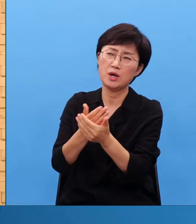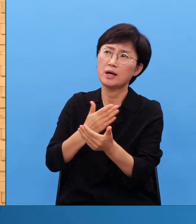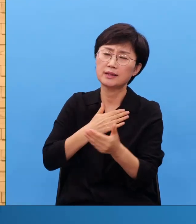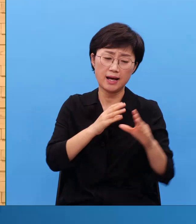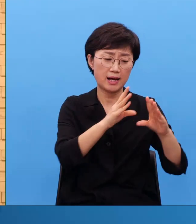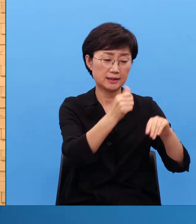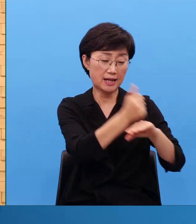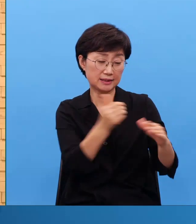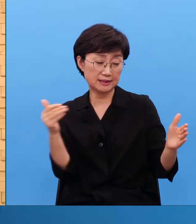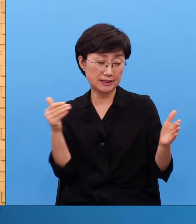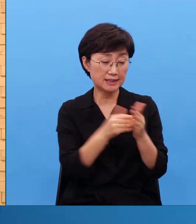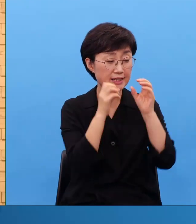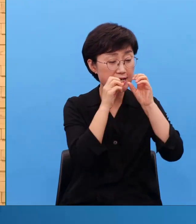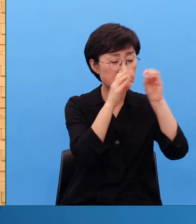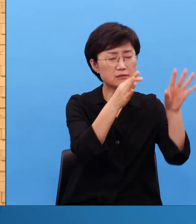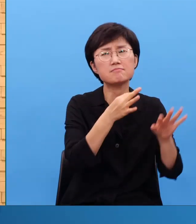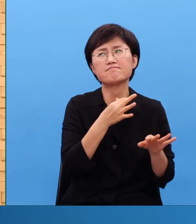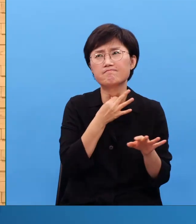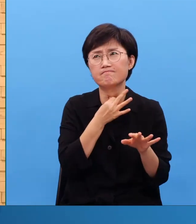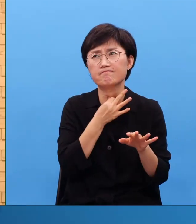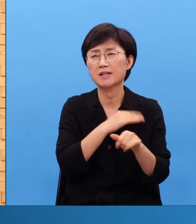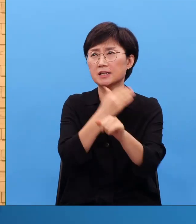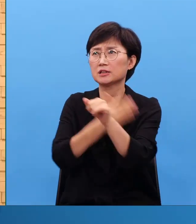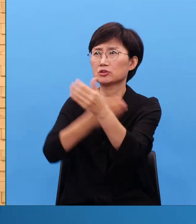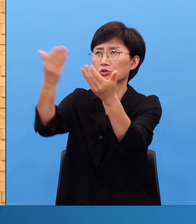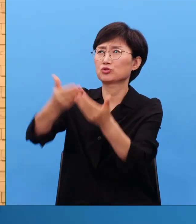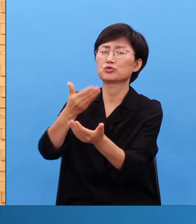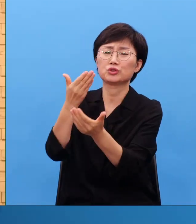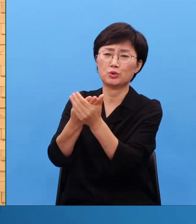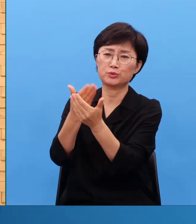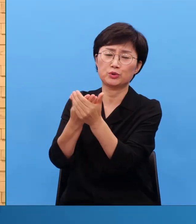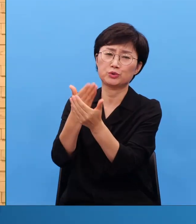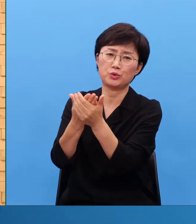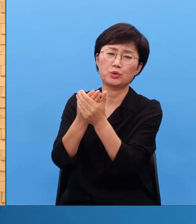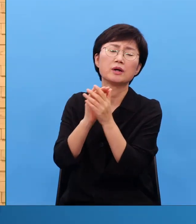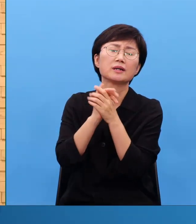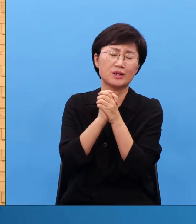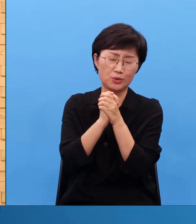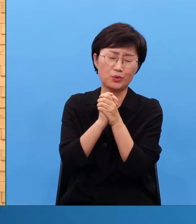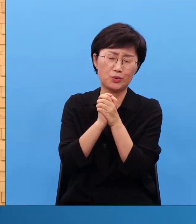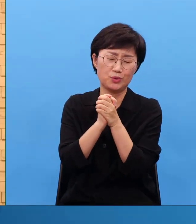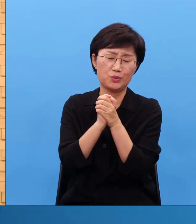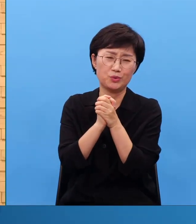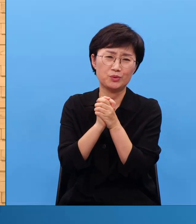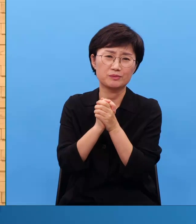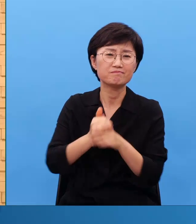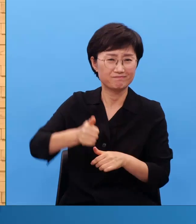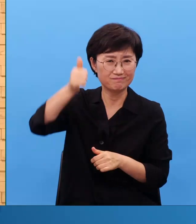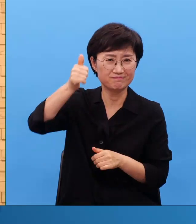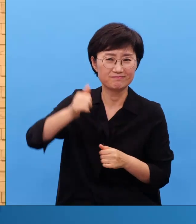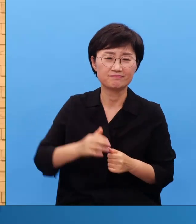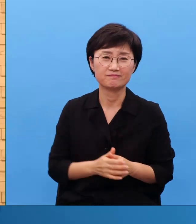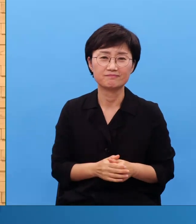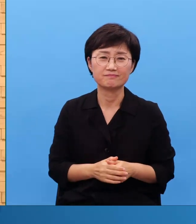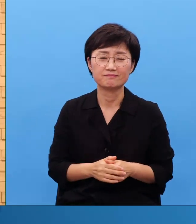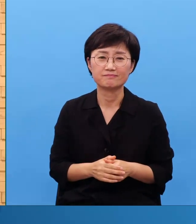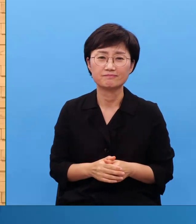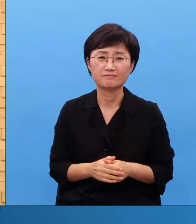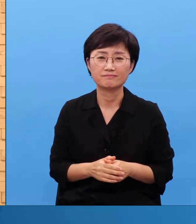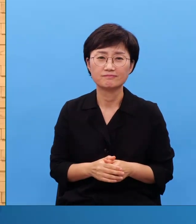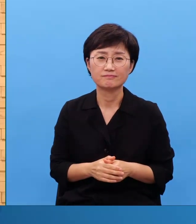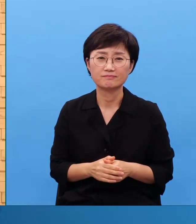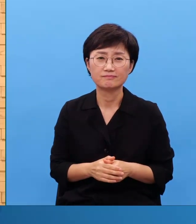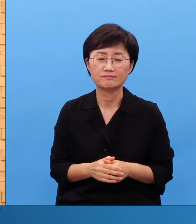만한 삼시대를 살릴 능력으로 내게 역사해. And work upon me with the power of the three ages to save and change the